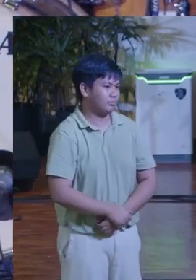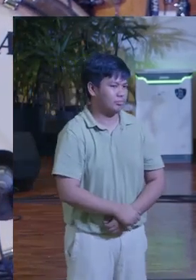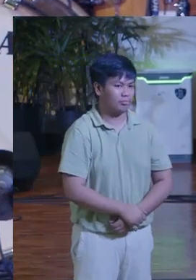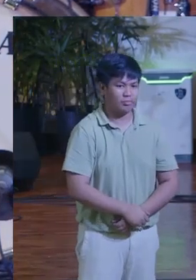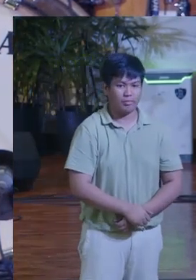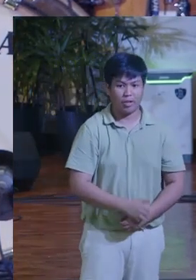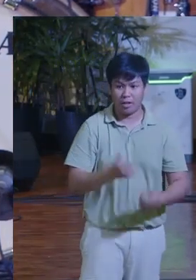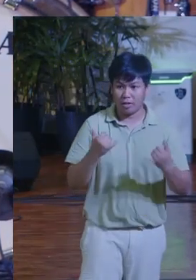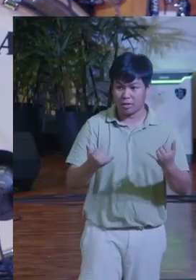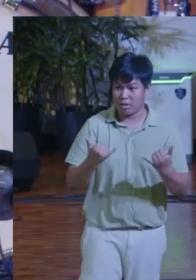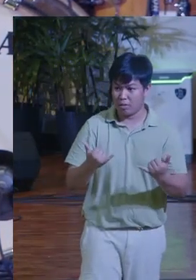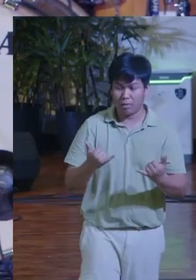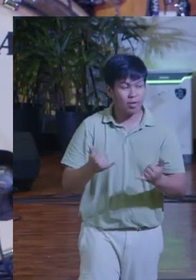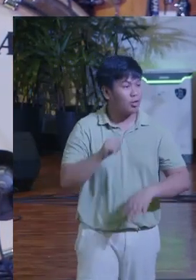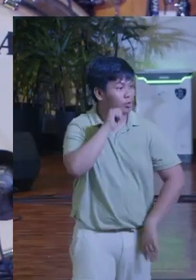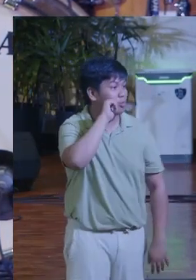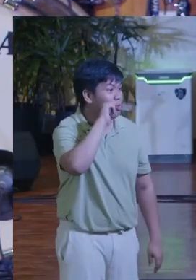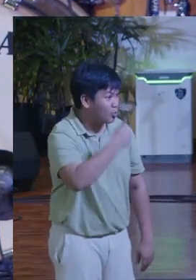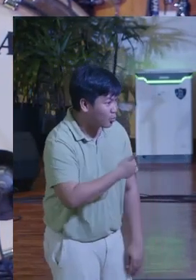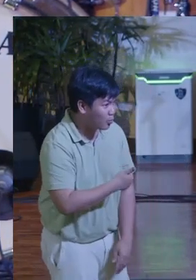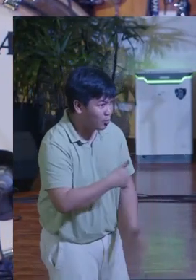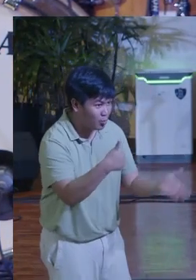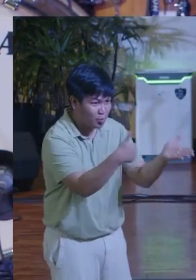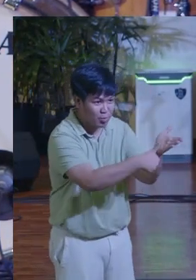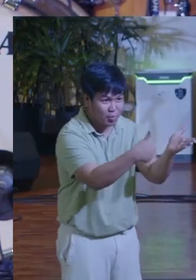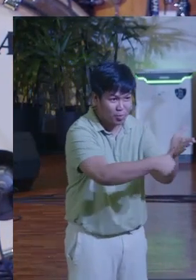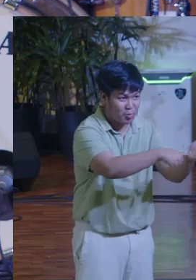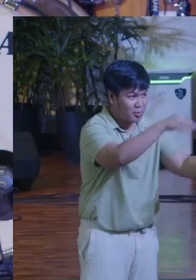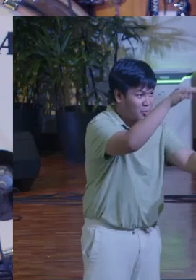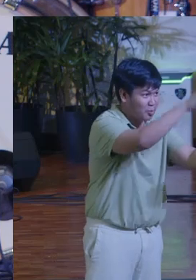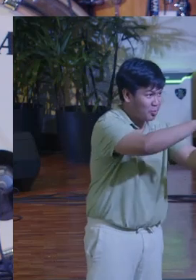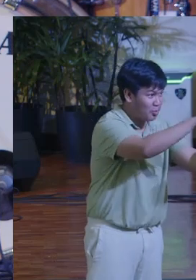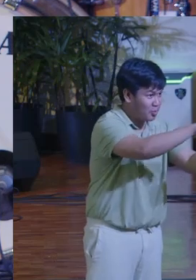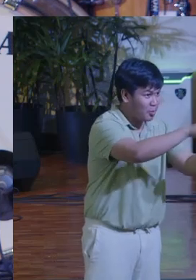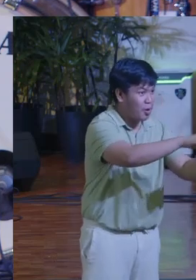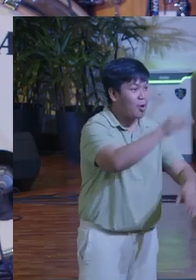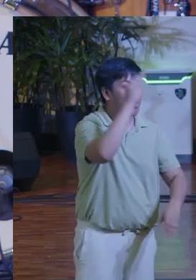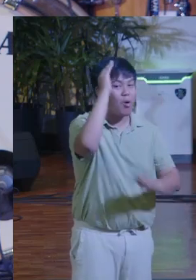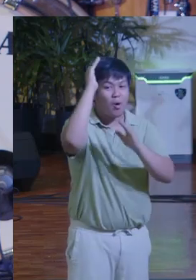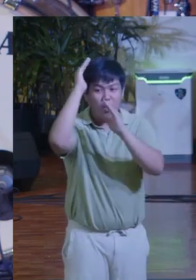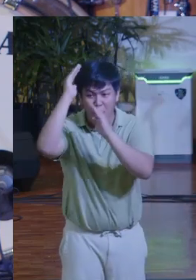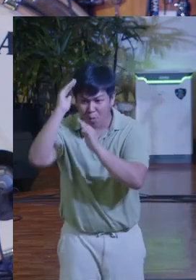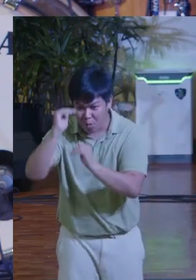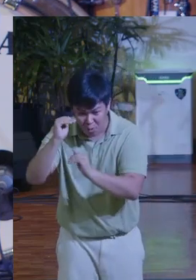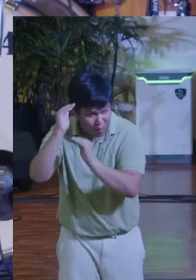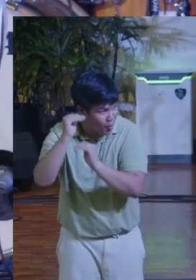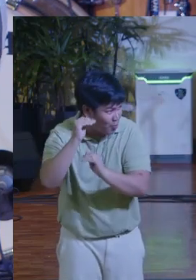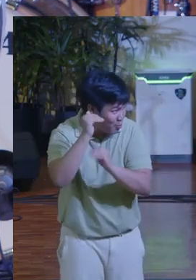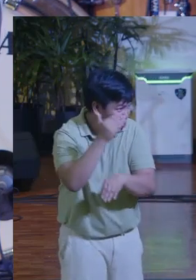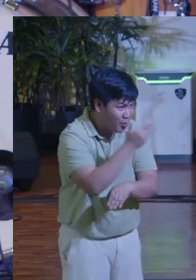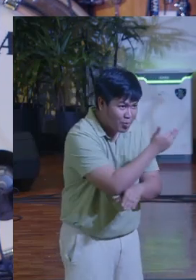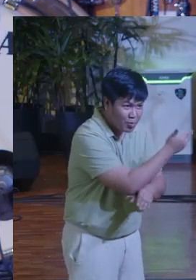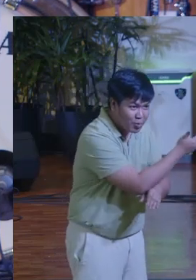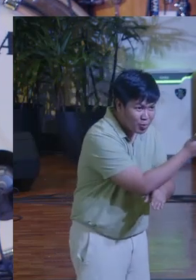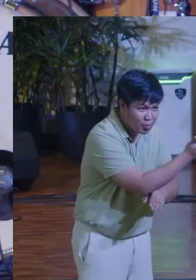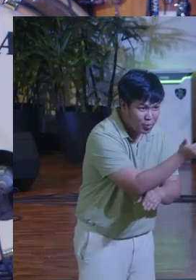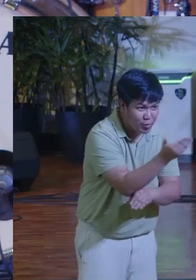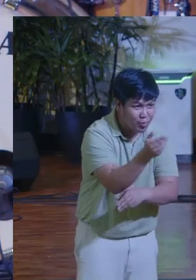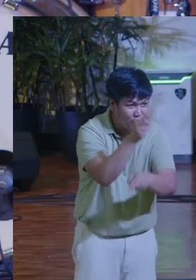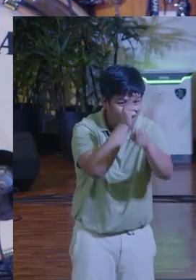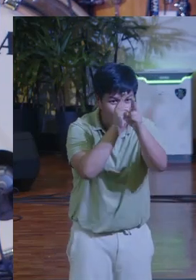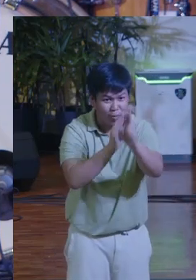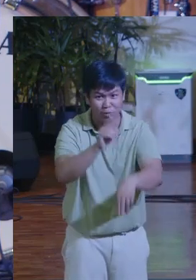Mga kapatid, halalan bukas, nawa lahat tayo ay magkaroon ng takot